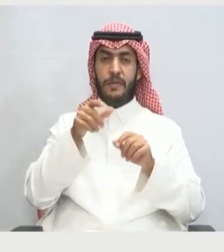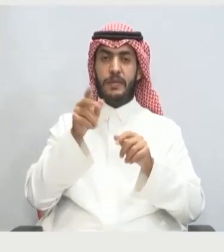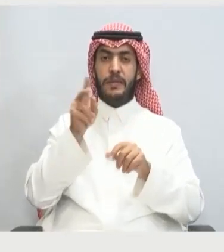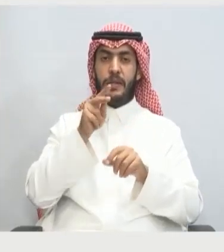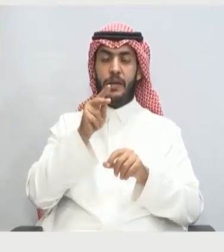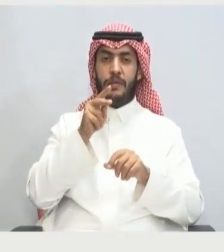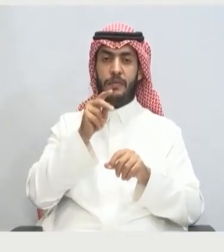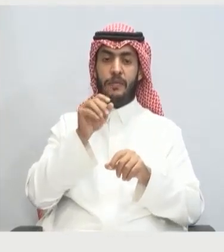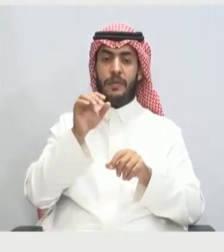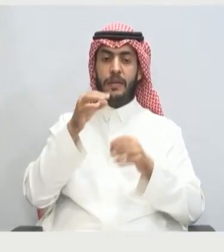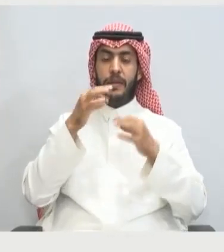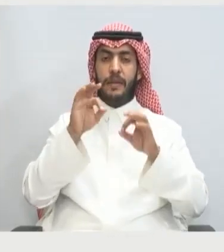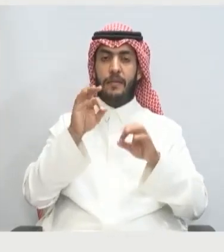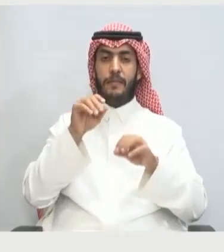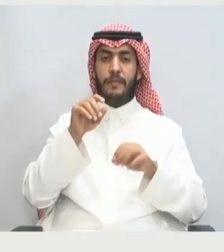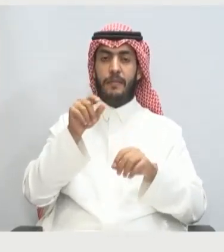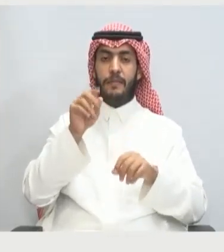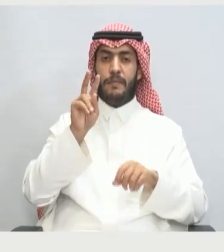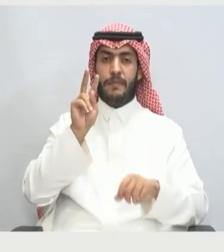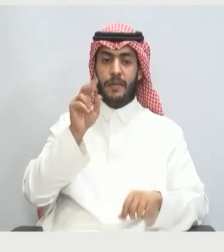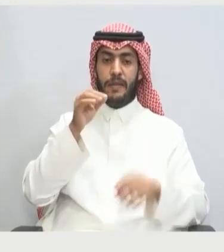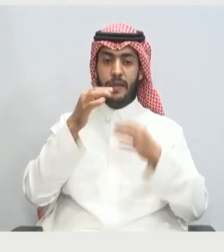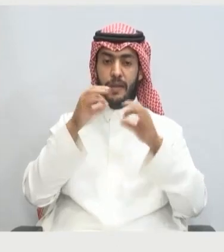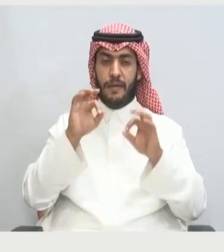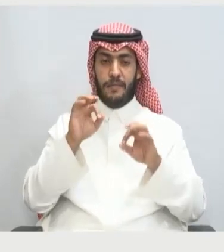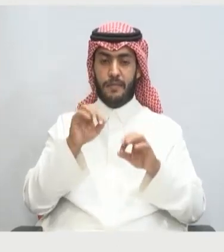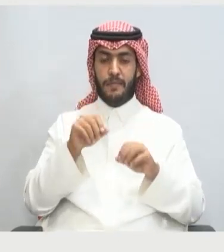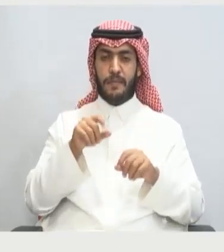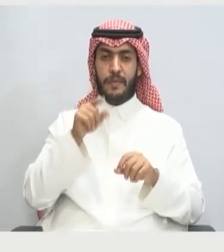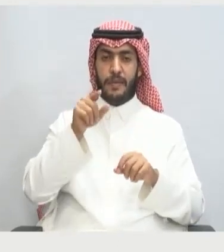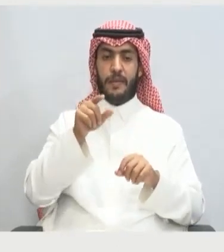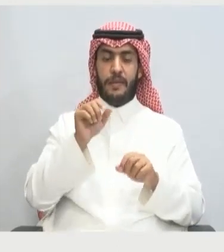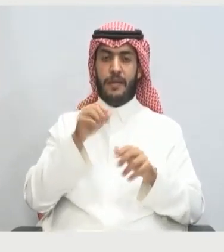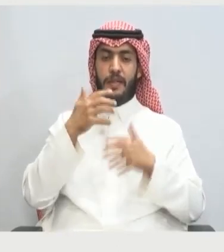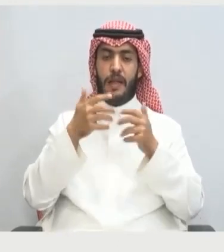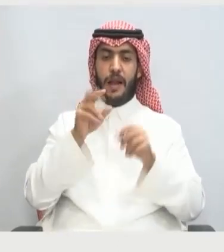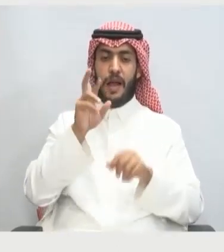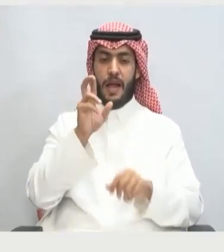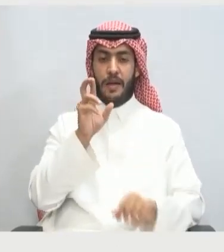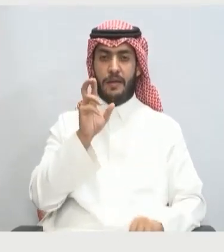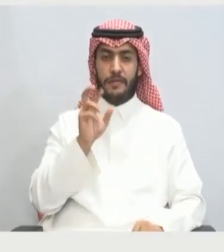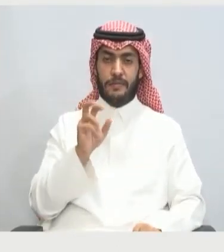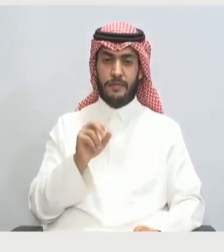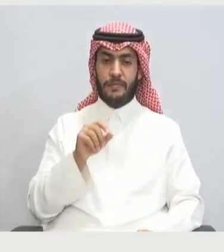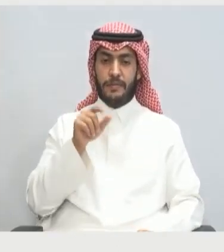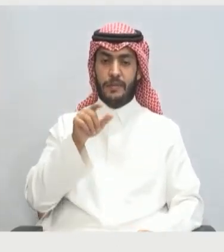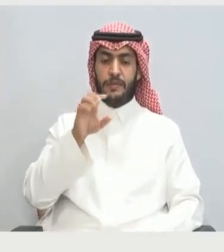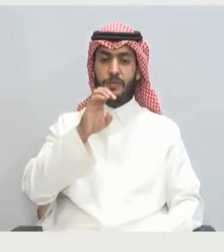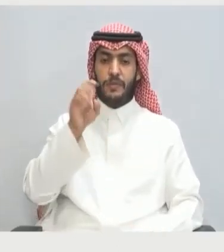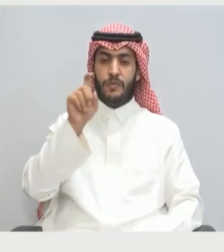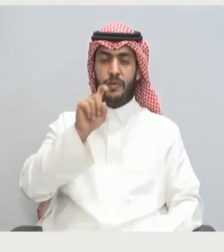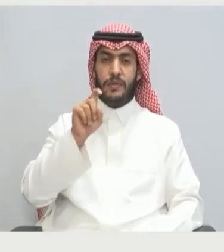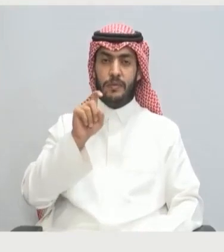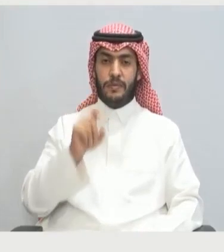يساوي تركيز الماده b مضروبه في الثابت وهذا هو الار اذا هذا هو جواب